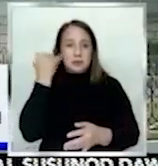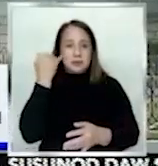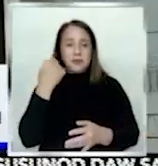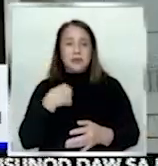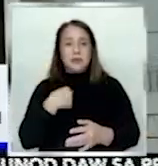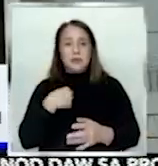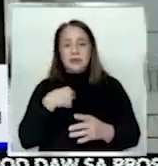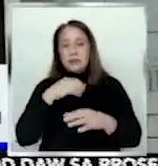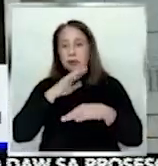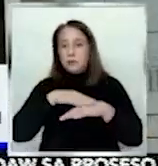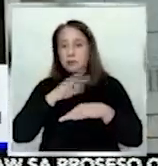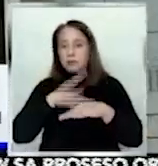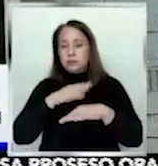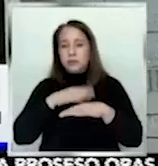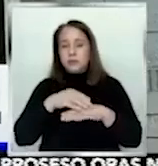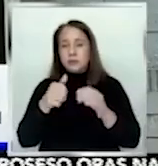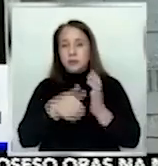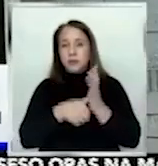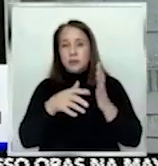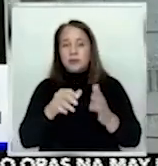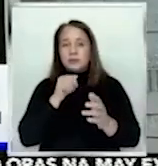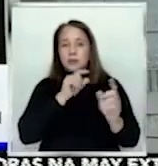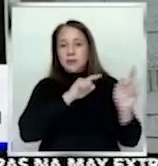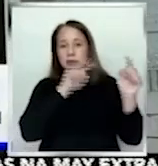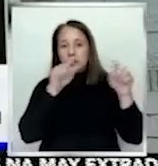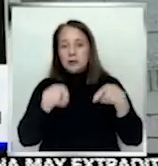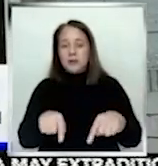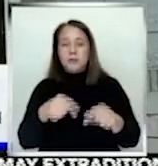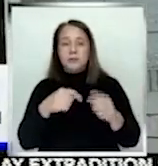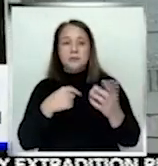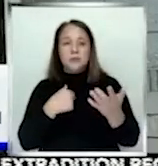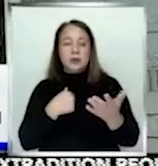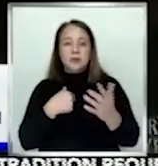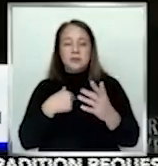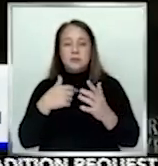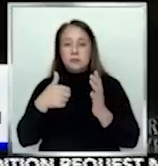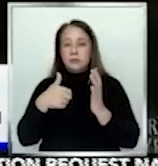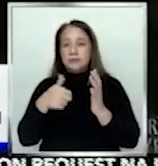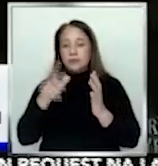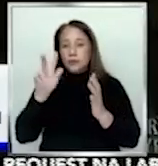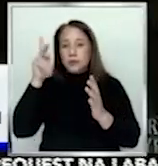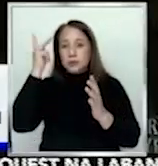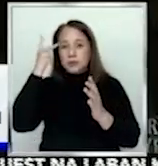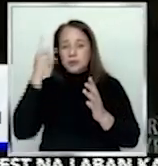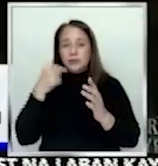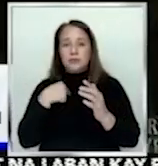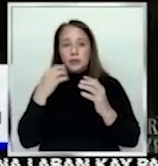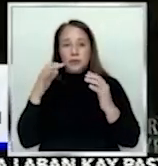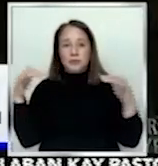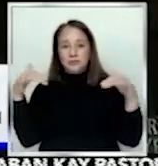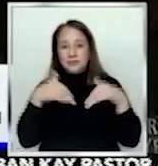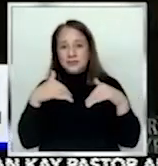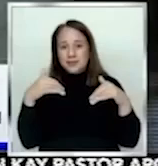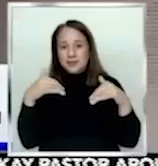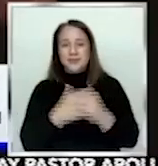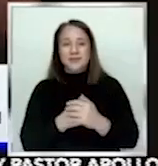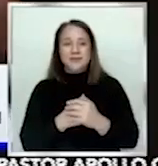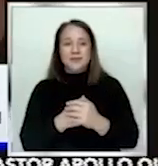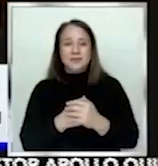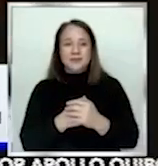sa mga botante ang hindi pagdalo ng isang kandidato sa mga forum. Sinisikap pa naming kunan ng pahayag si Jimenez.